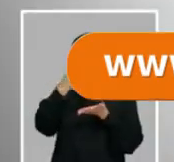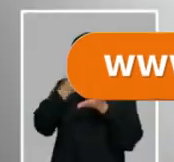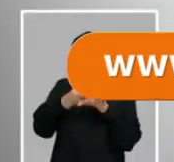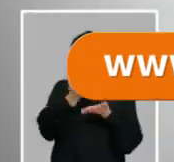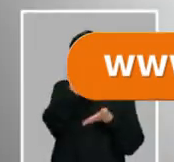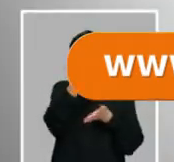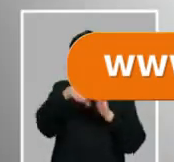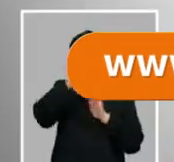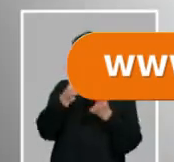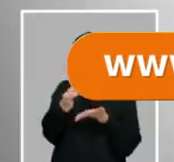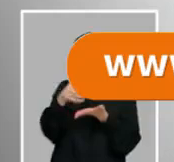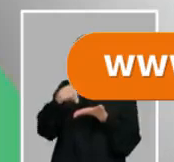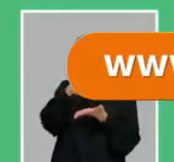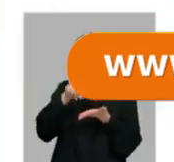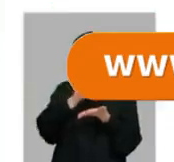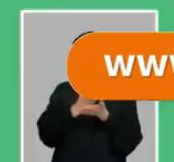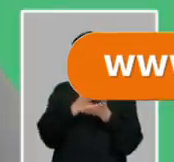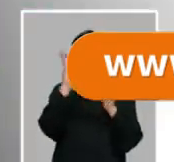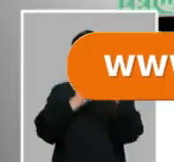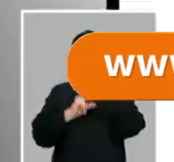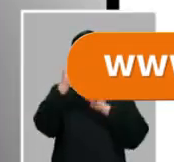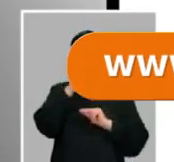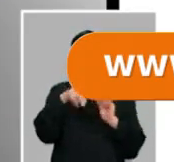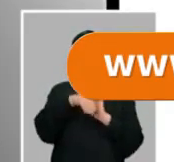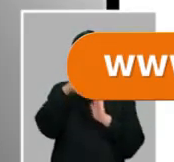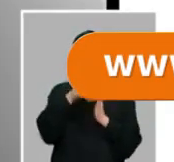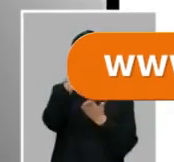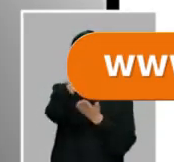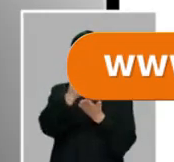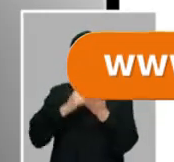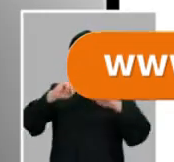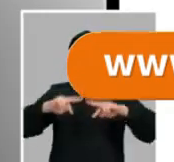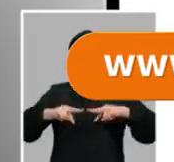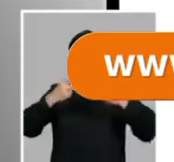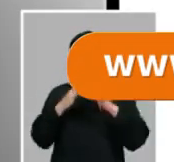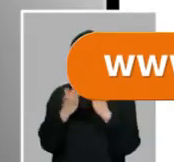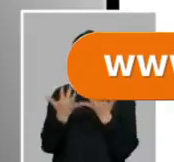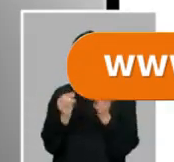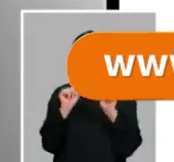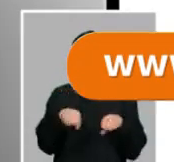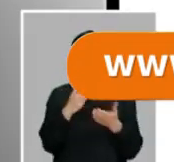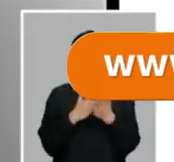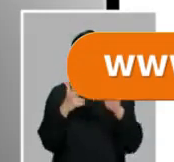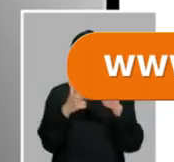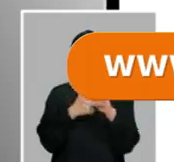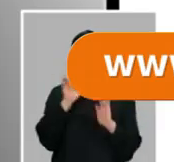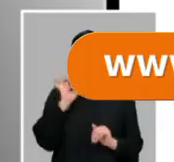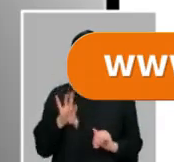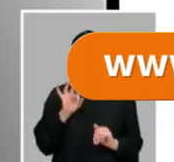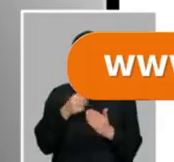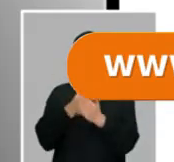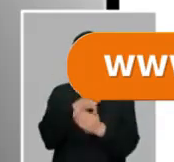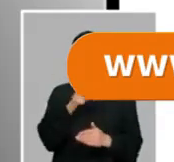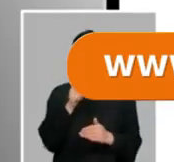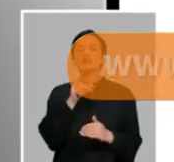ამ მომრჩეველთა სიაში შესაბამის საუბნო შესაბამის უბანზე. მაგრამ თუ თქვათ არ გადავამოწმოთ